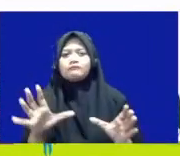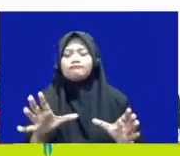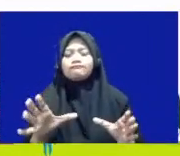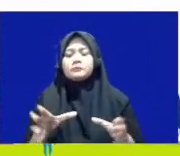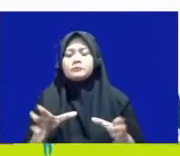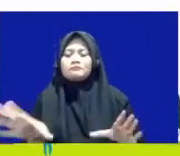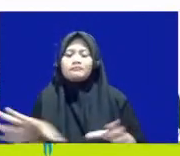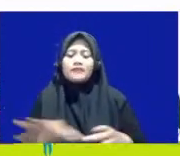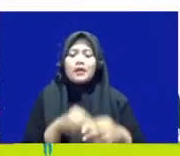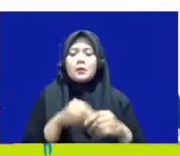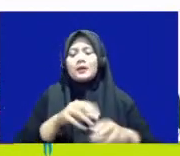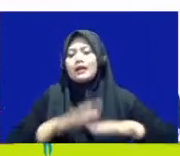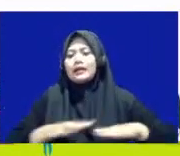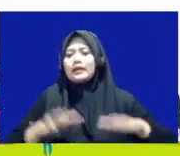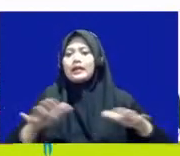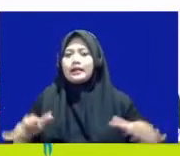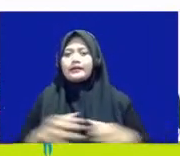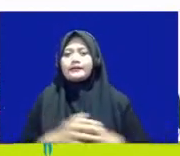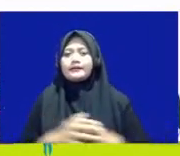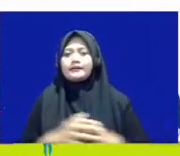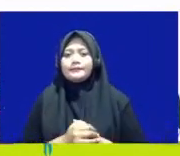mohon maaf, dari